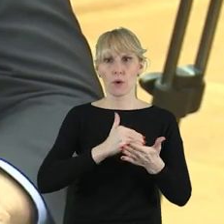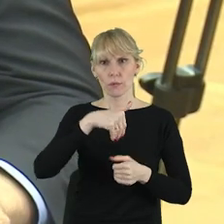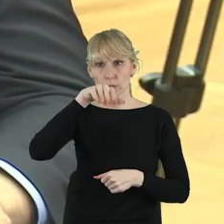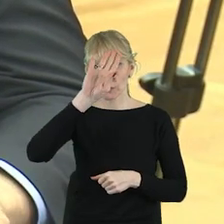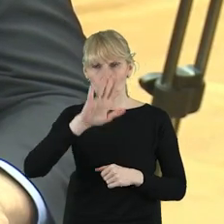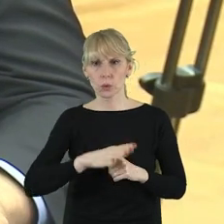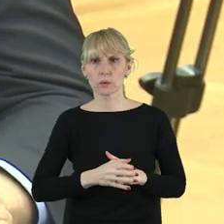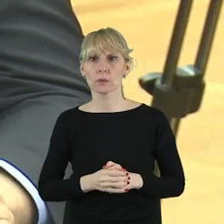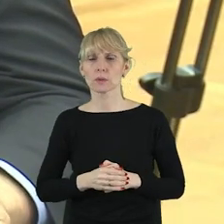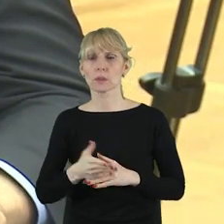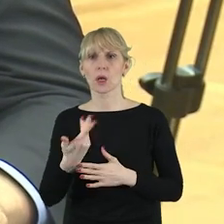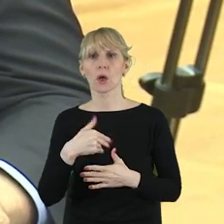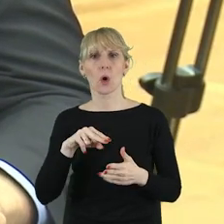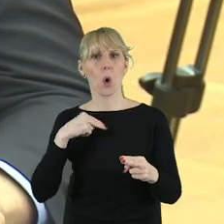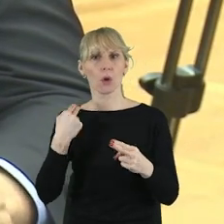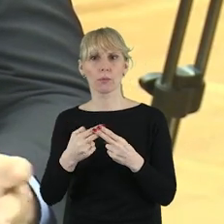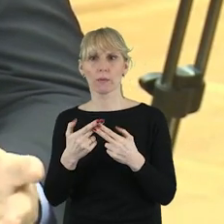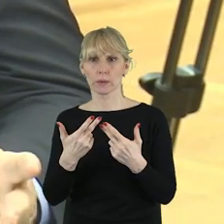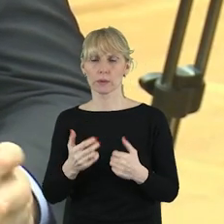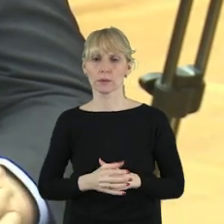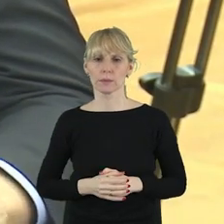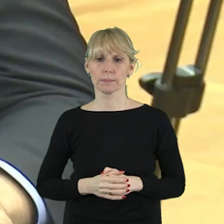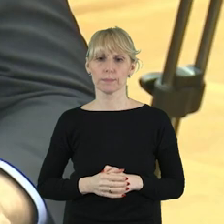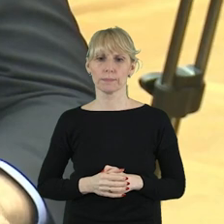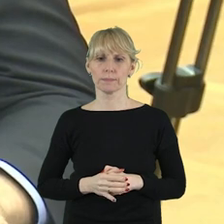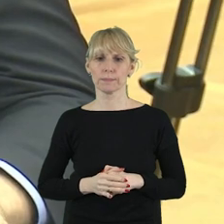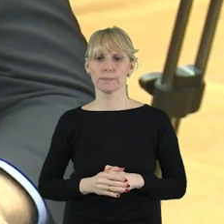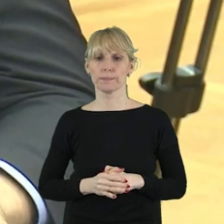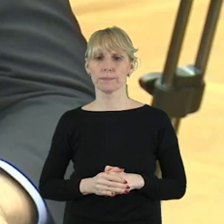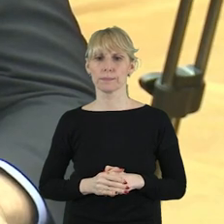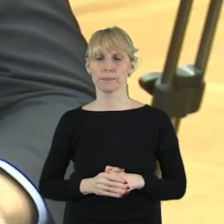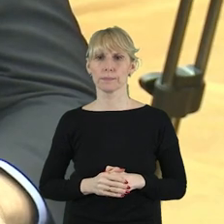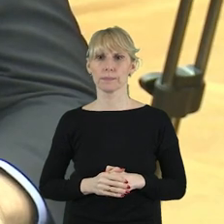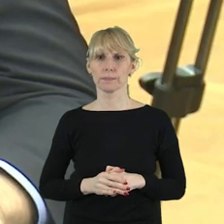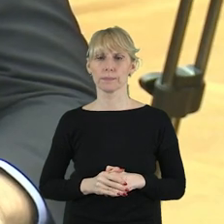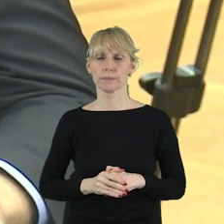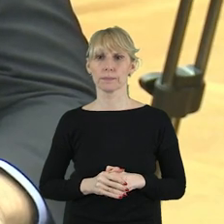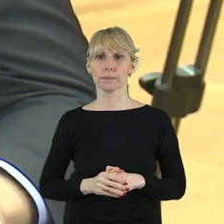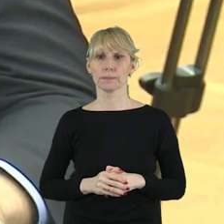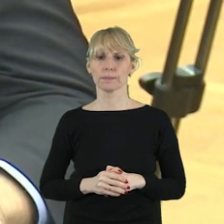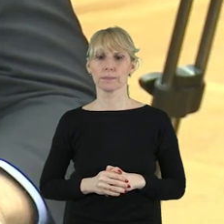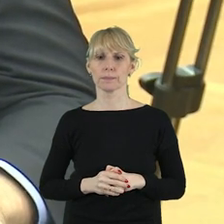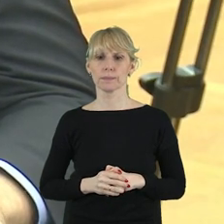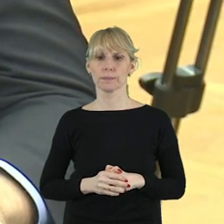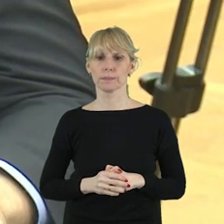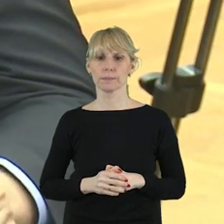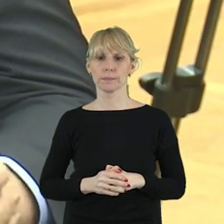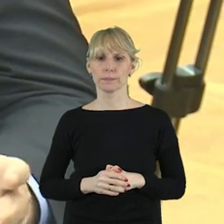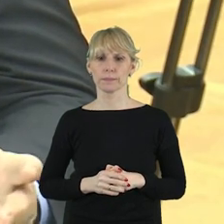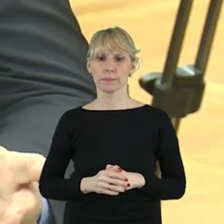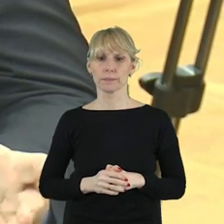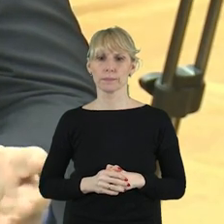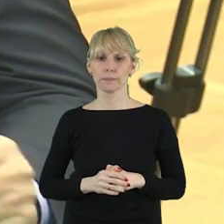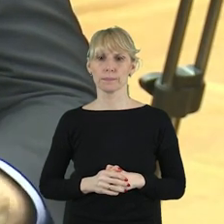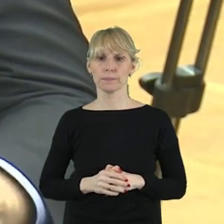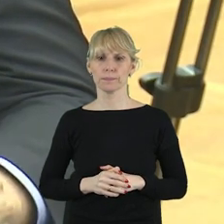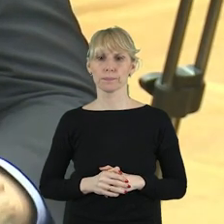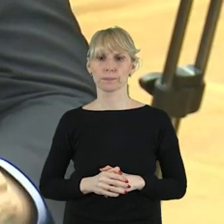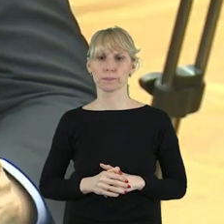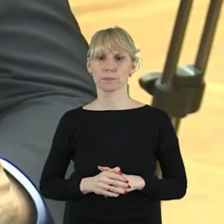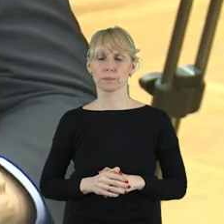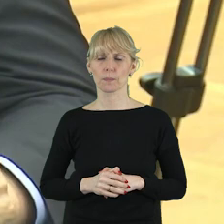I myślę, że no jesteśmy na takim etapie, gdzie